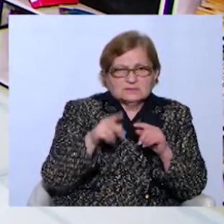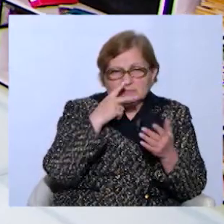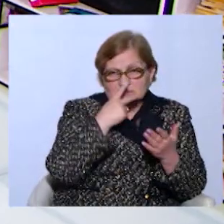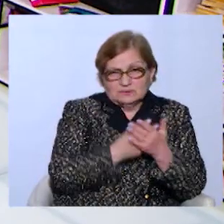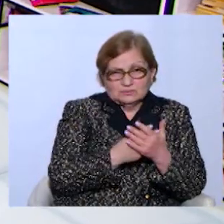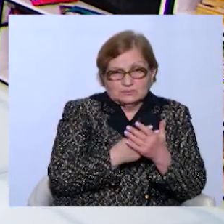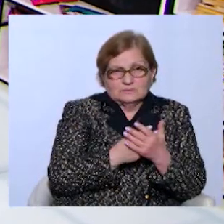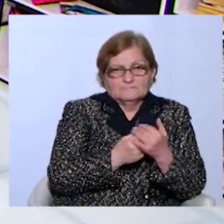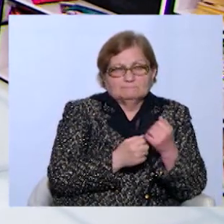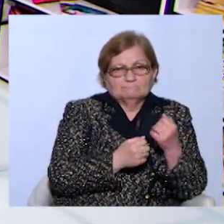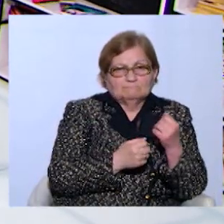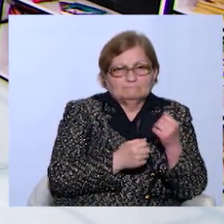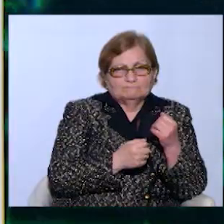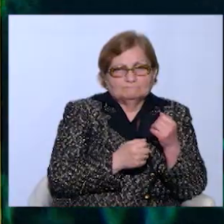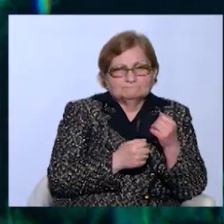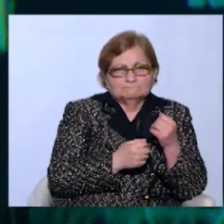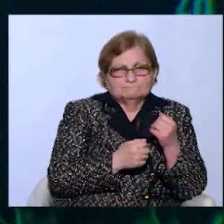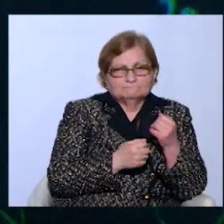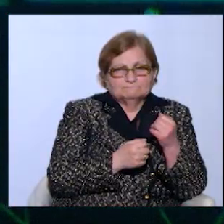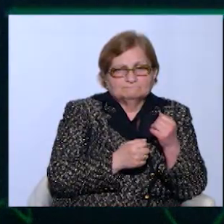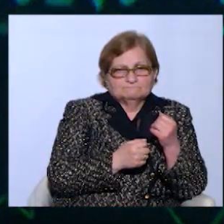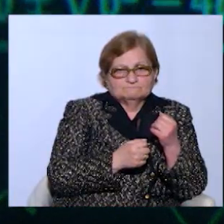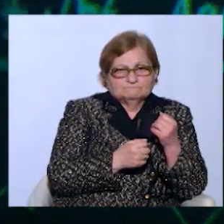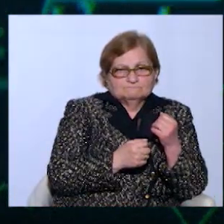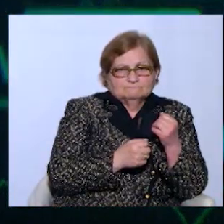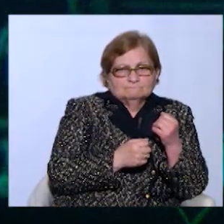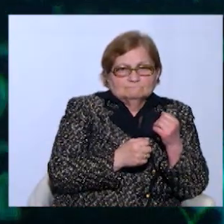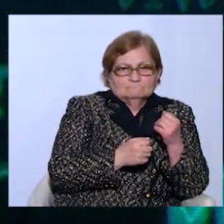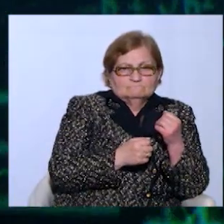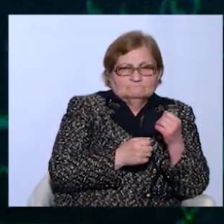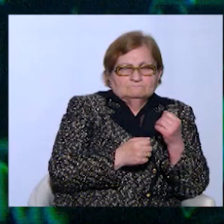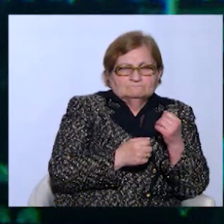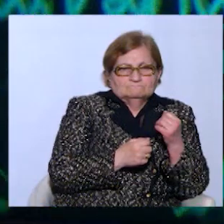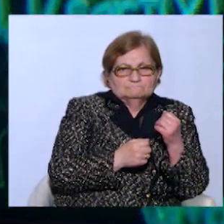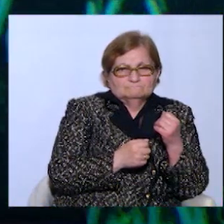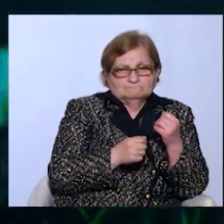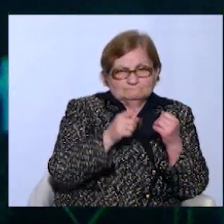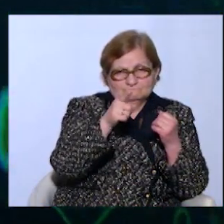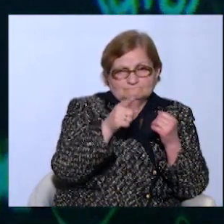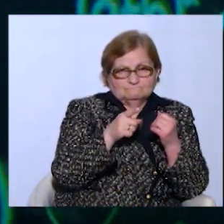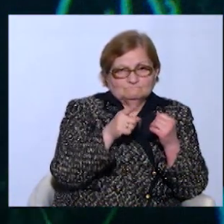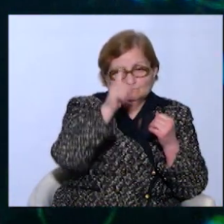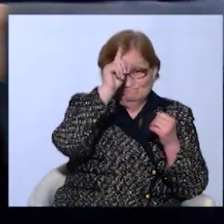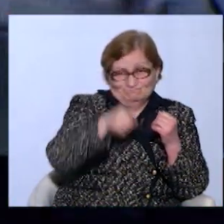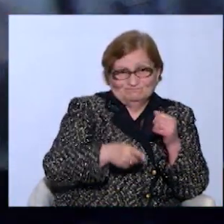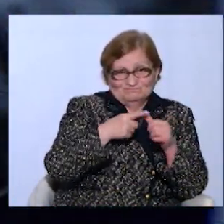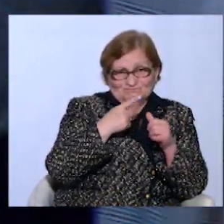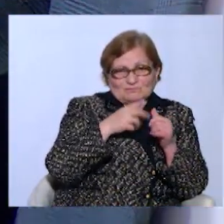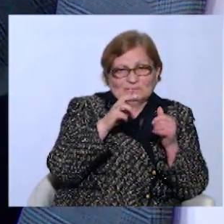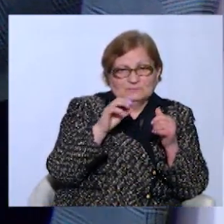ამ თვისებას. მოდით აი ეს არის ბისექტრისა, კუთხეები არის